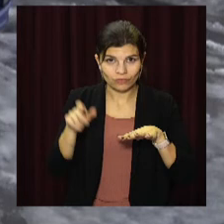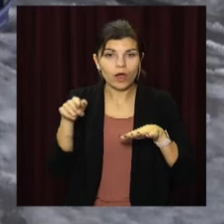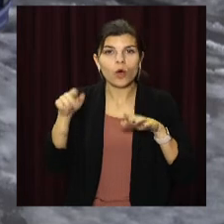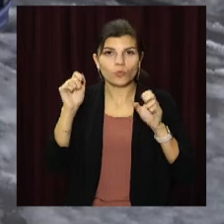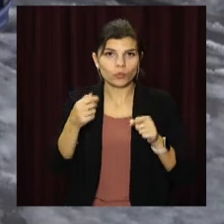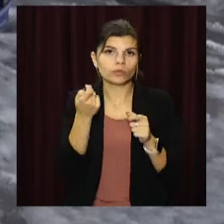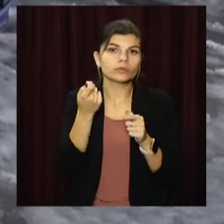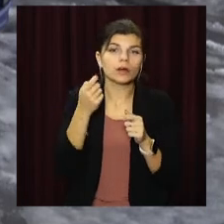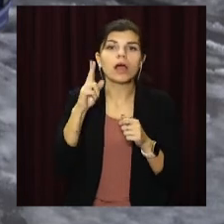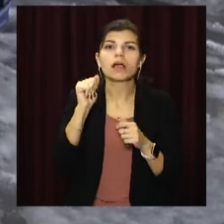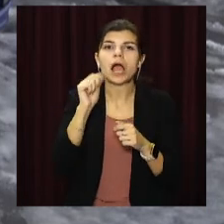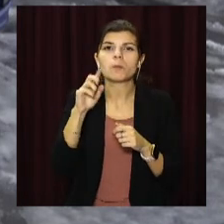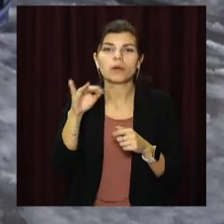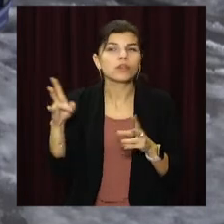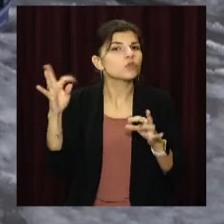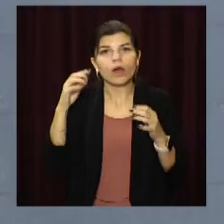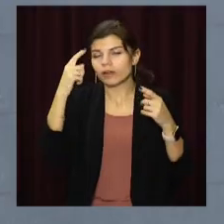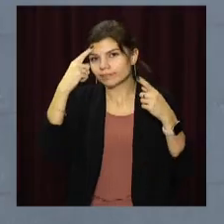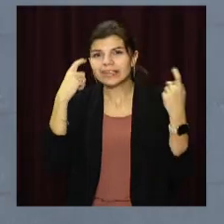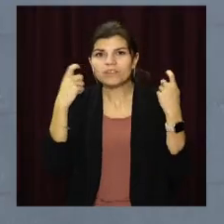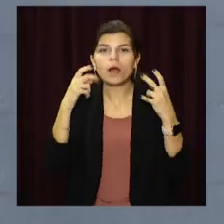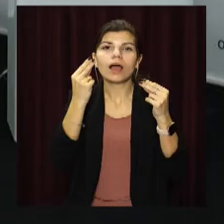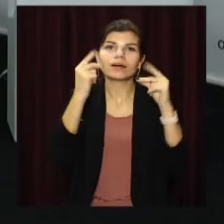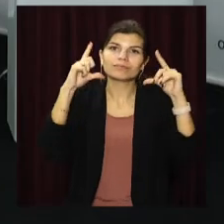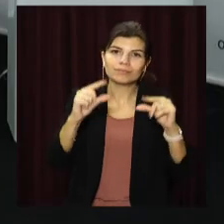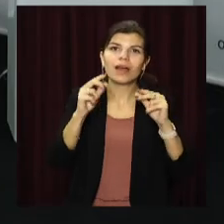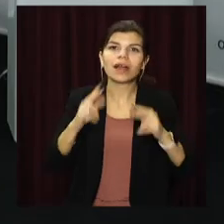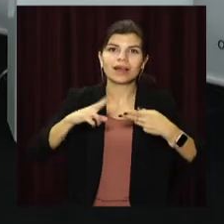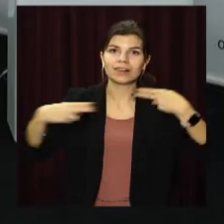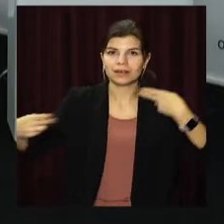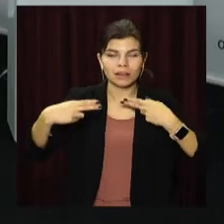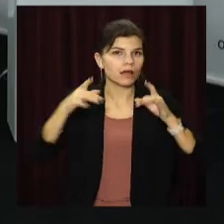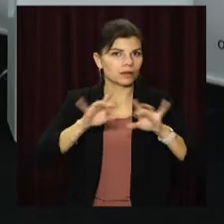дієвої процедури у Кабміні поки не розробили. У нас